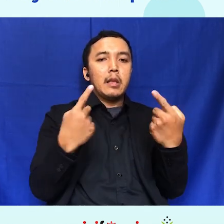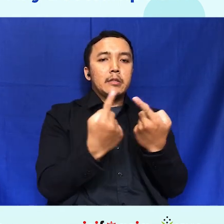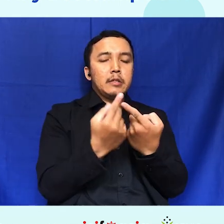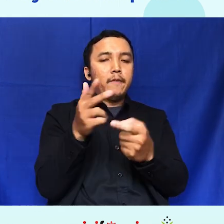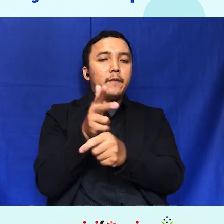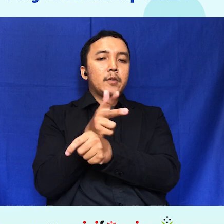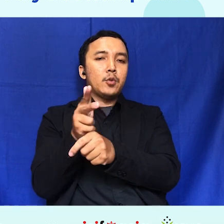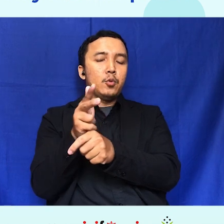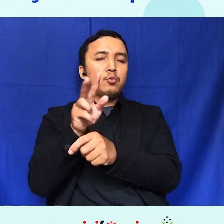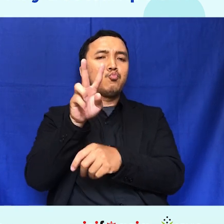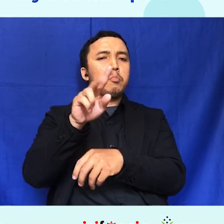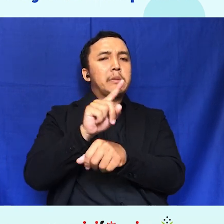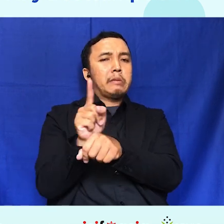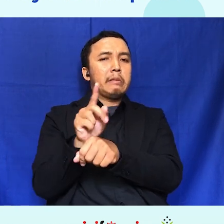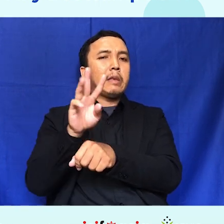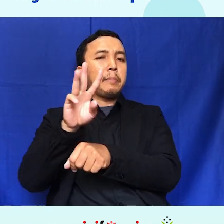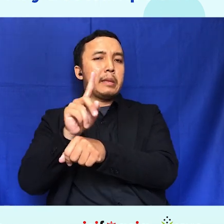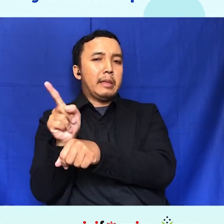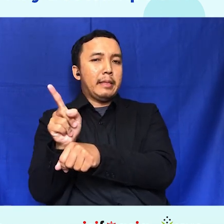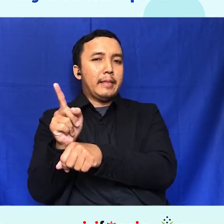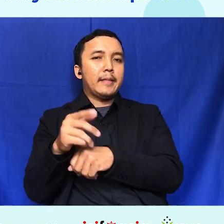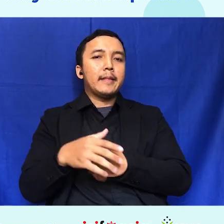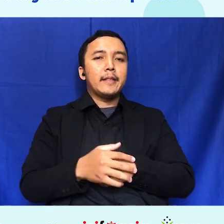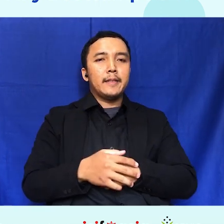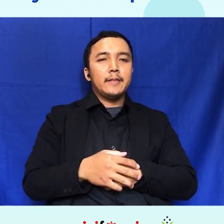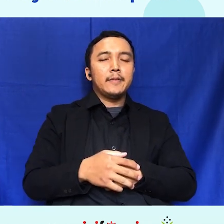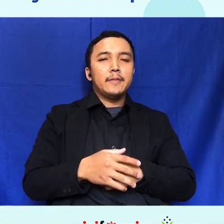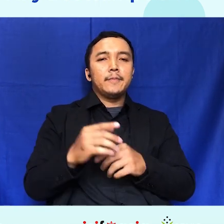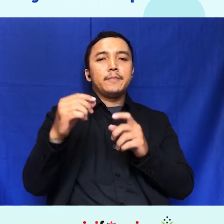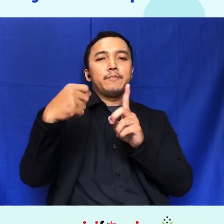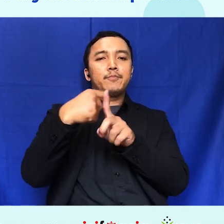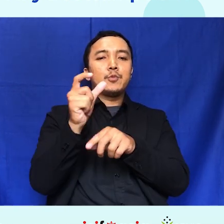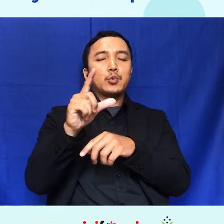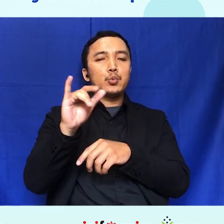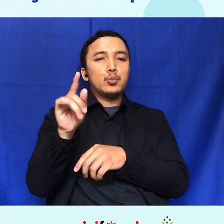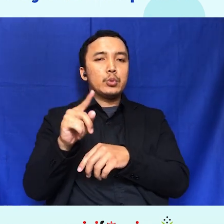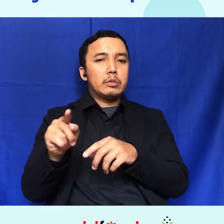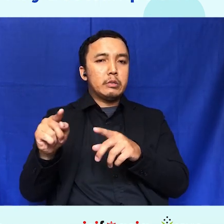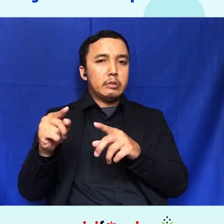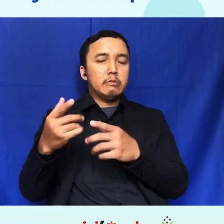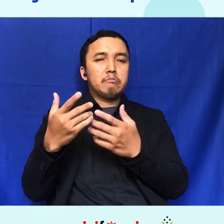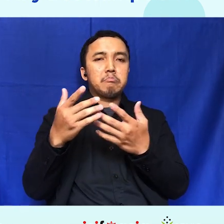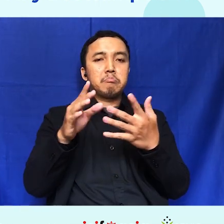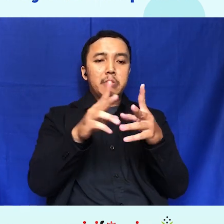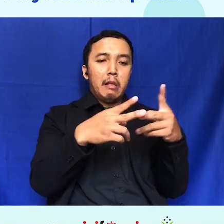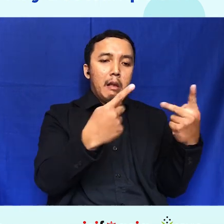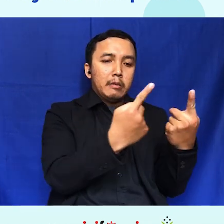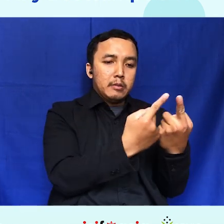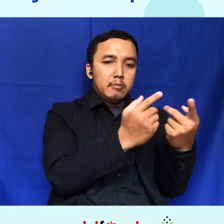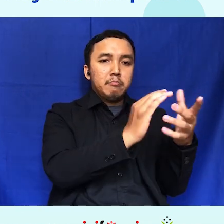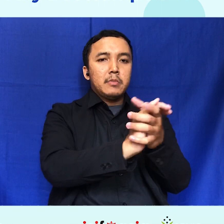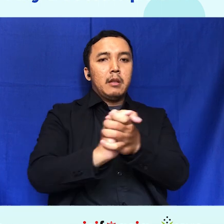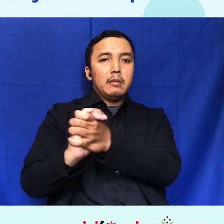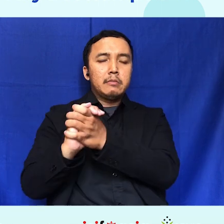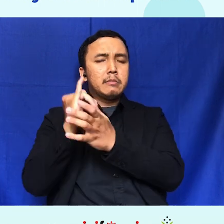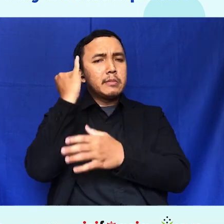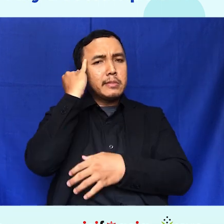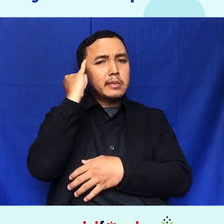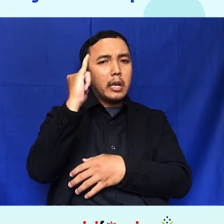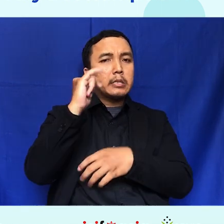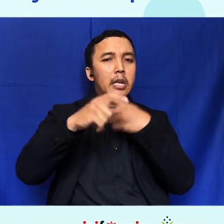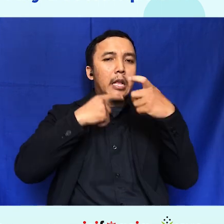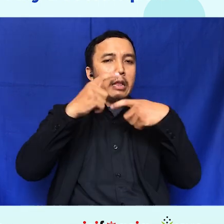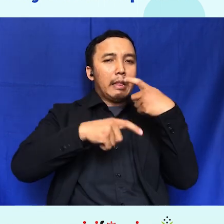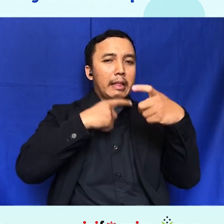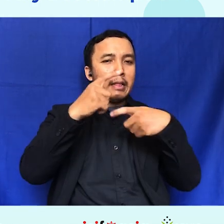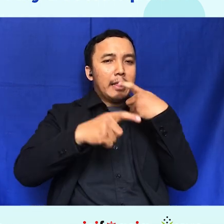3 menit visitors link. Sejarah animasi PDF visitors link. Kuis, pengenalan kelas 5 soal visitors link. Bab pengenalan dan membuat ide cerita hatching level 2 button colap